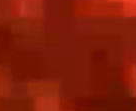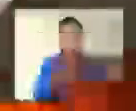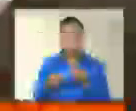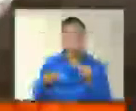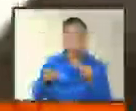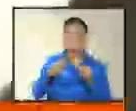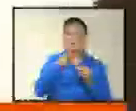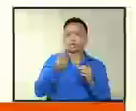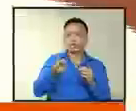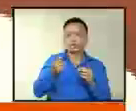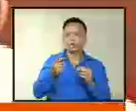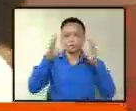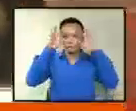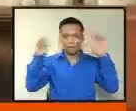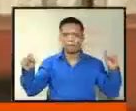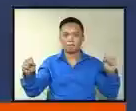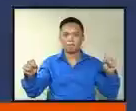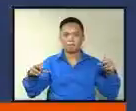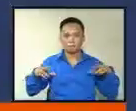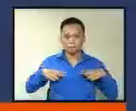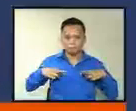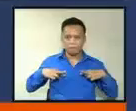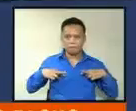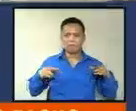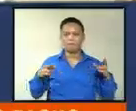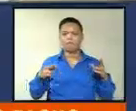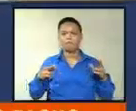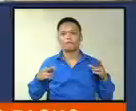sinabi ng Pangulo na magre-retiro na siya sa politika matapos ang kanyang termino.